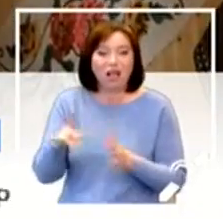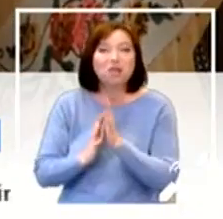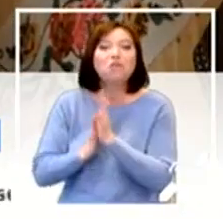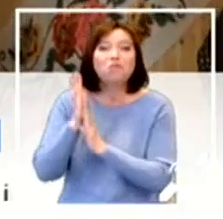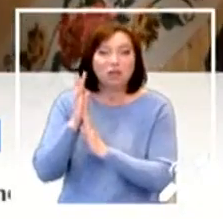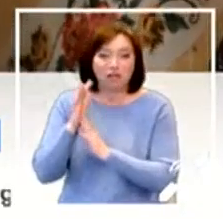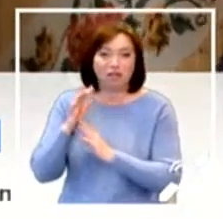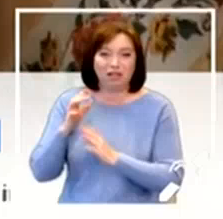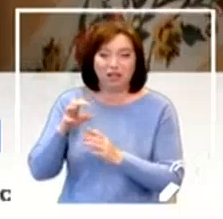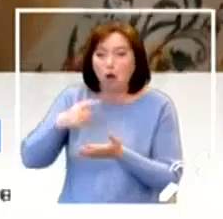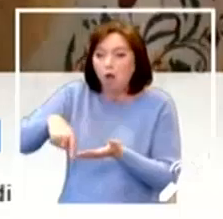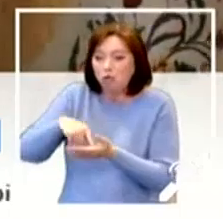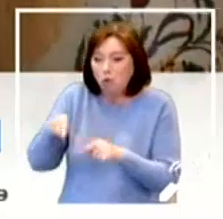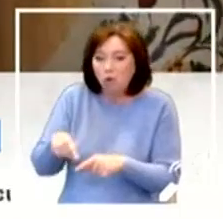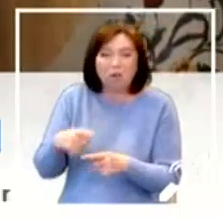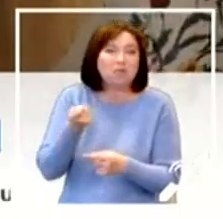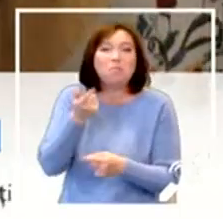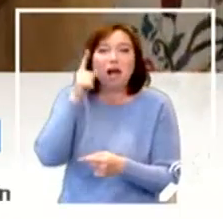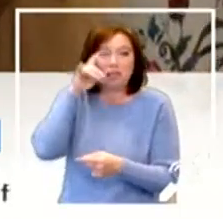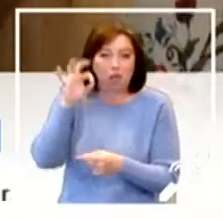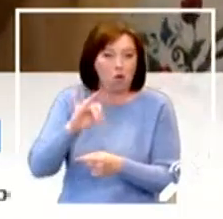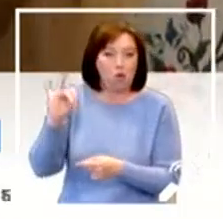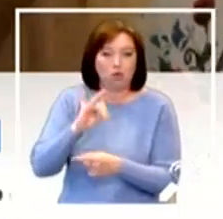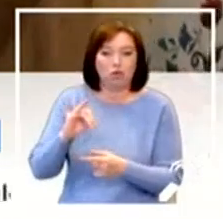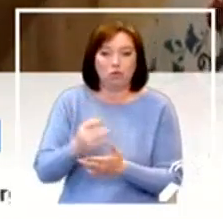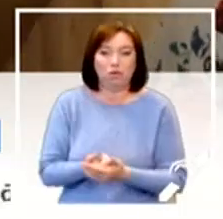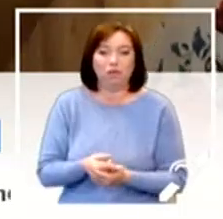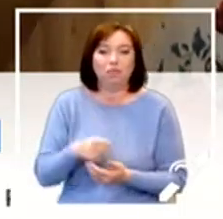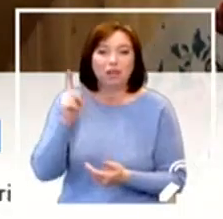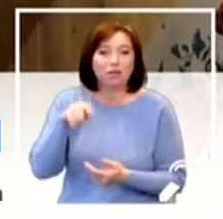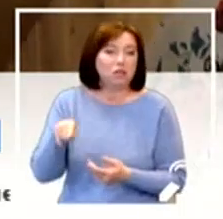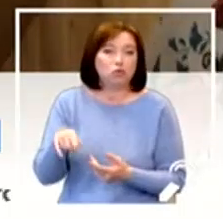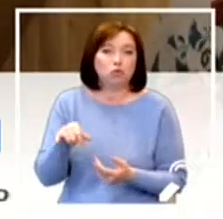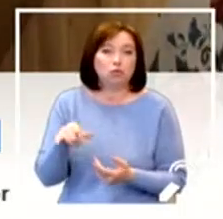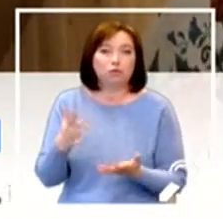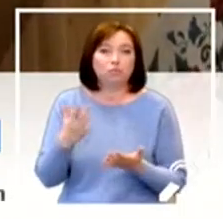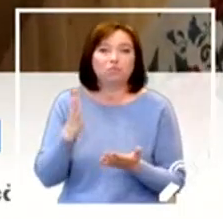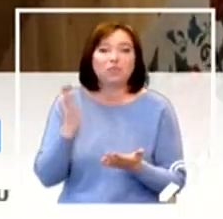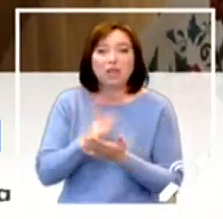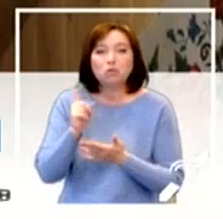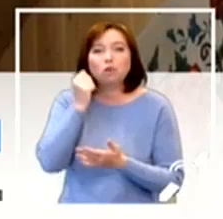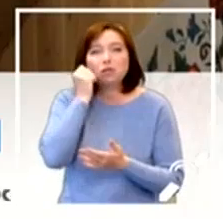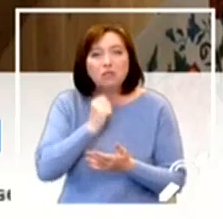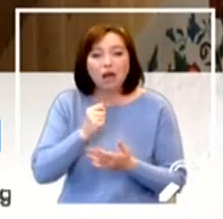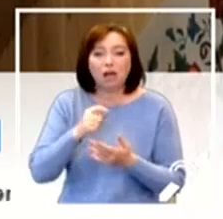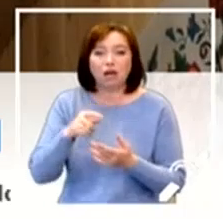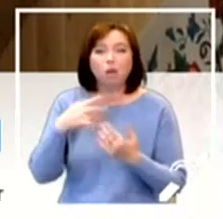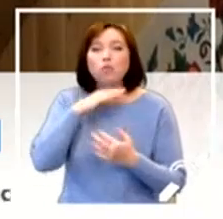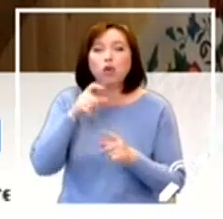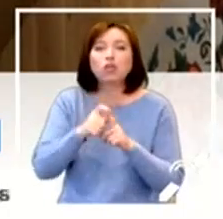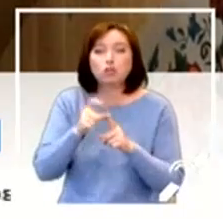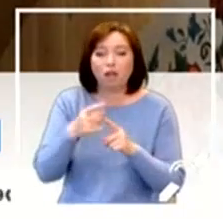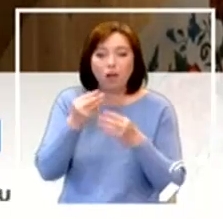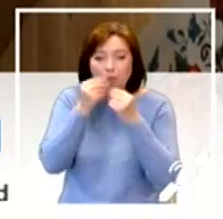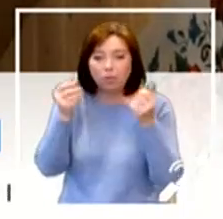în mediul urban, nu prea știu, chiar au, odată cu obiectele vechi, au dispărut din vocabularul nostru